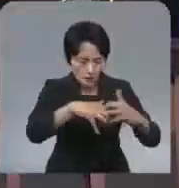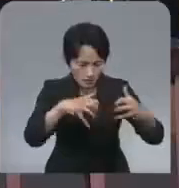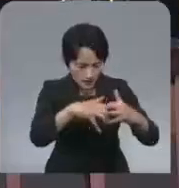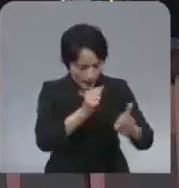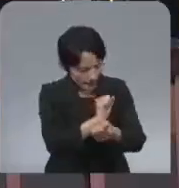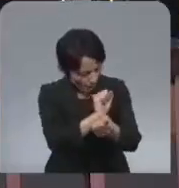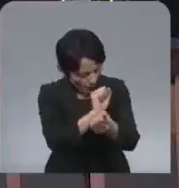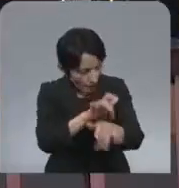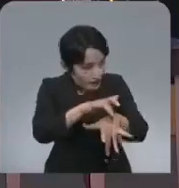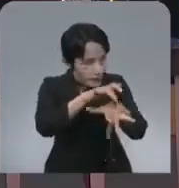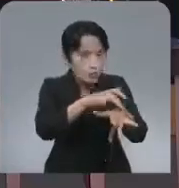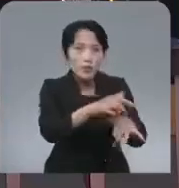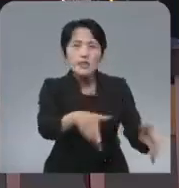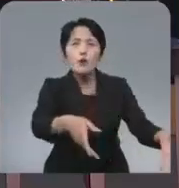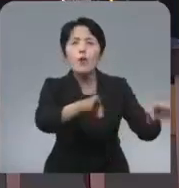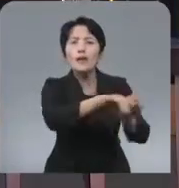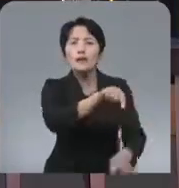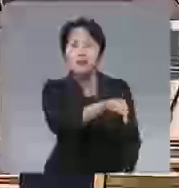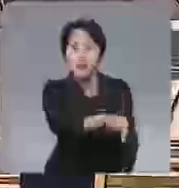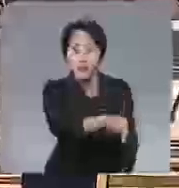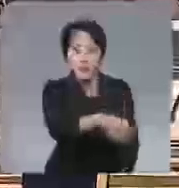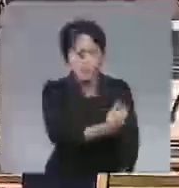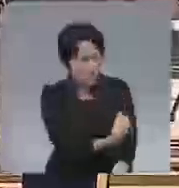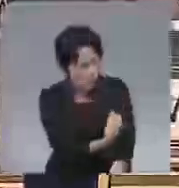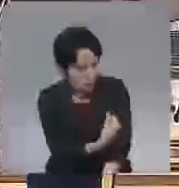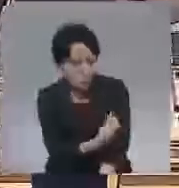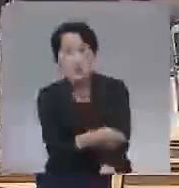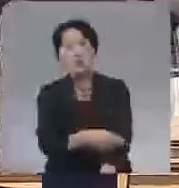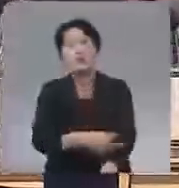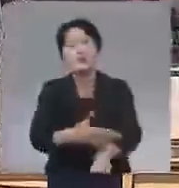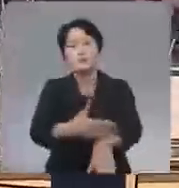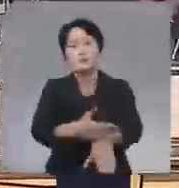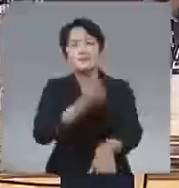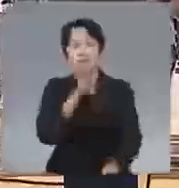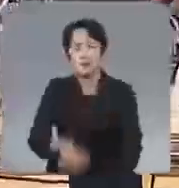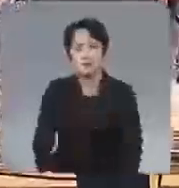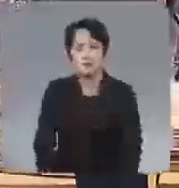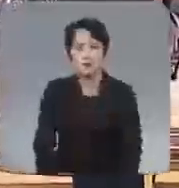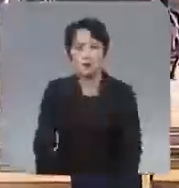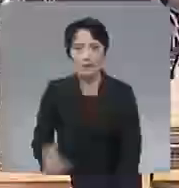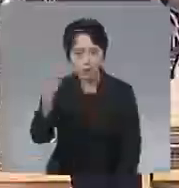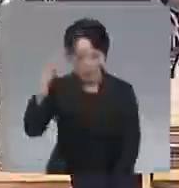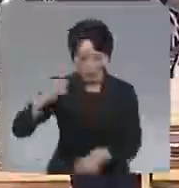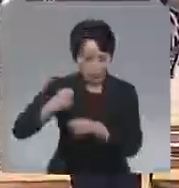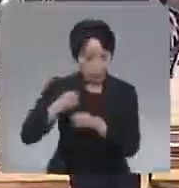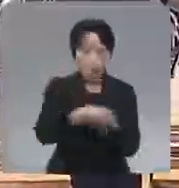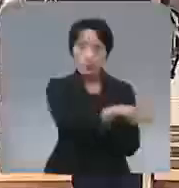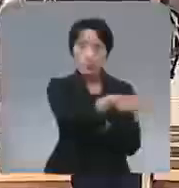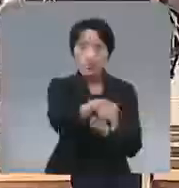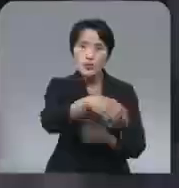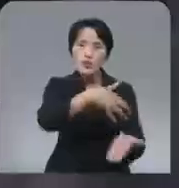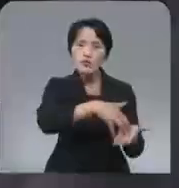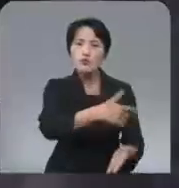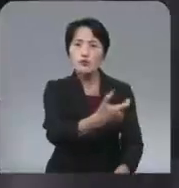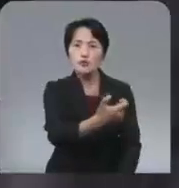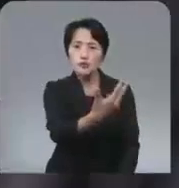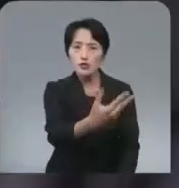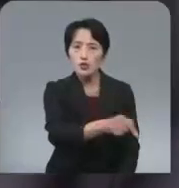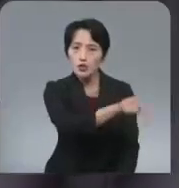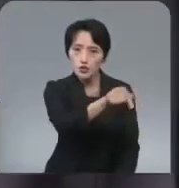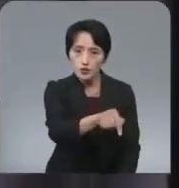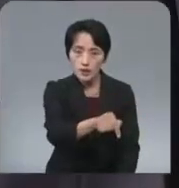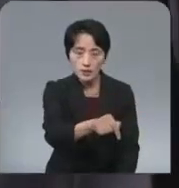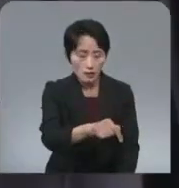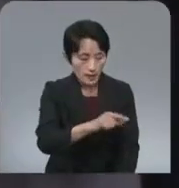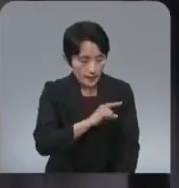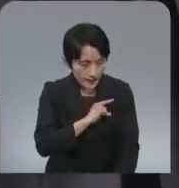as tués ou portés disparus pendant des guerres et l'équipe équivalent du ministère sud coréen de la défense parmi les dépouilles restituer